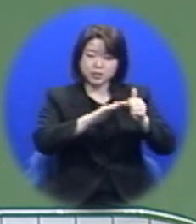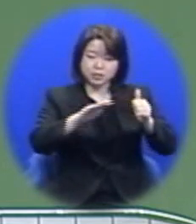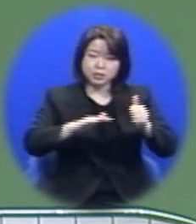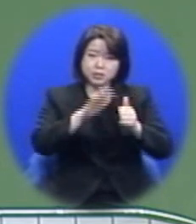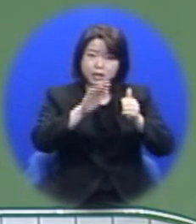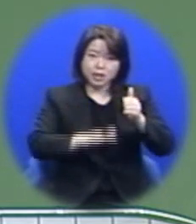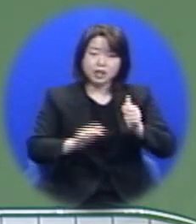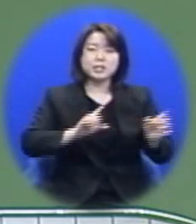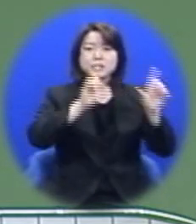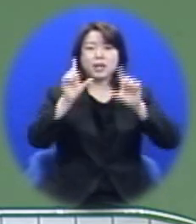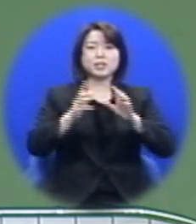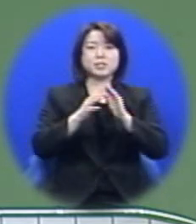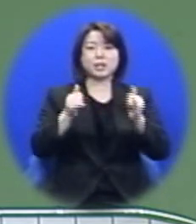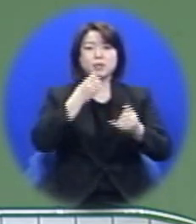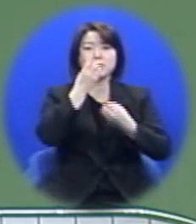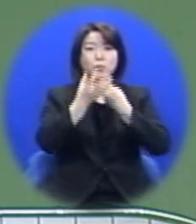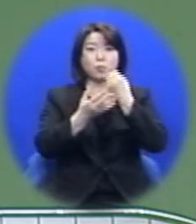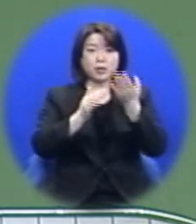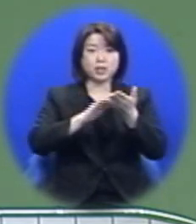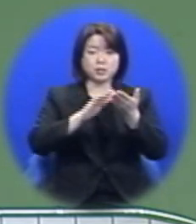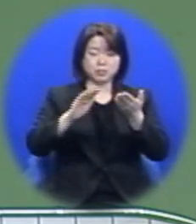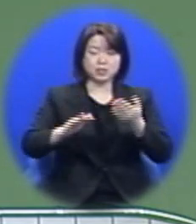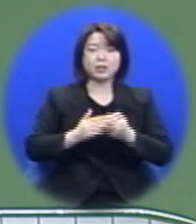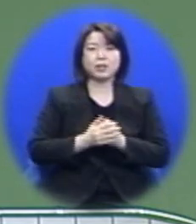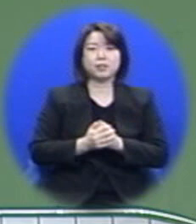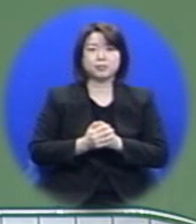자의 고백입니다.